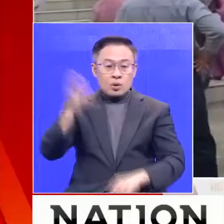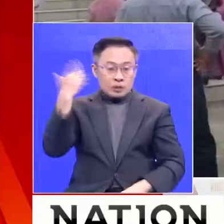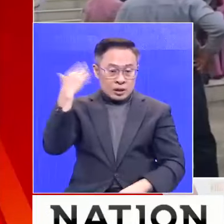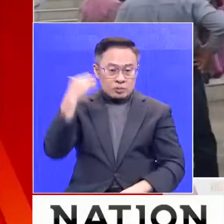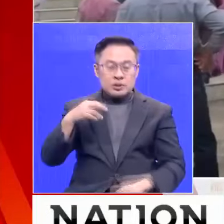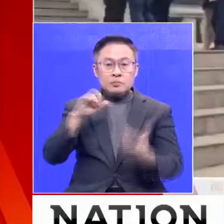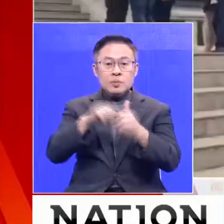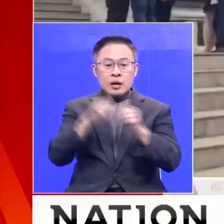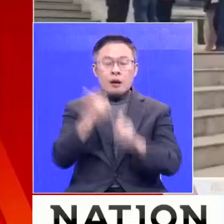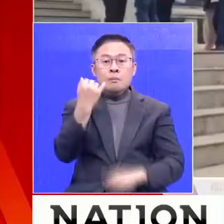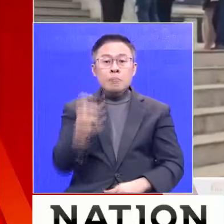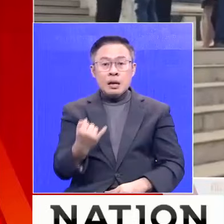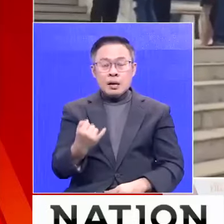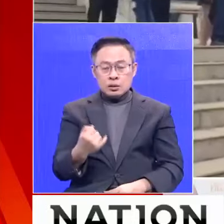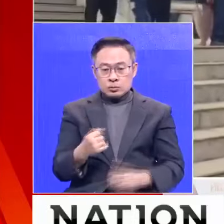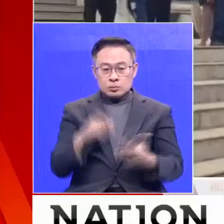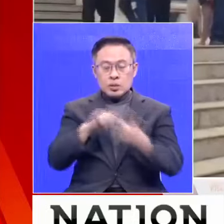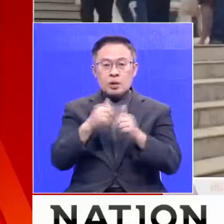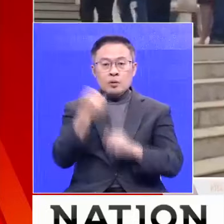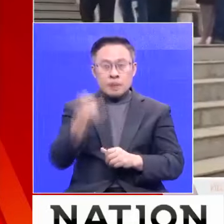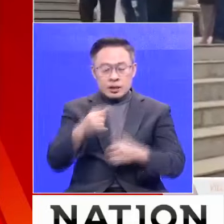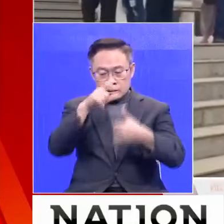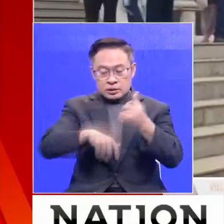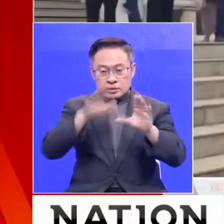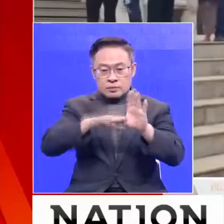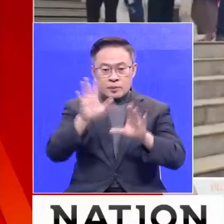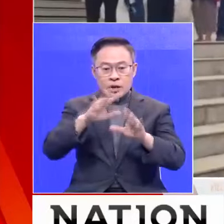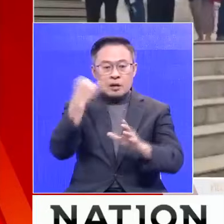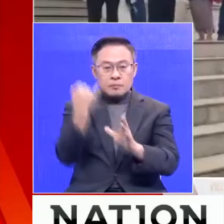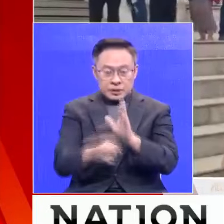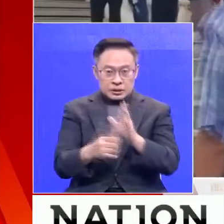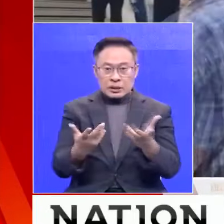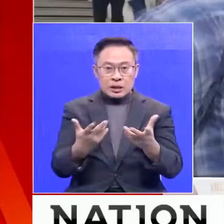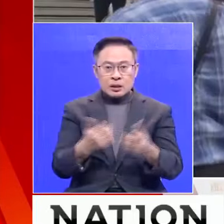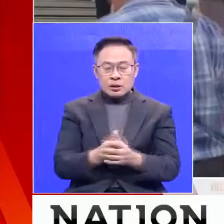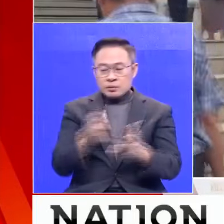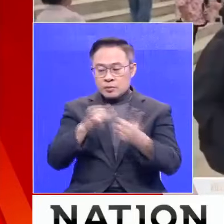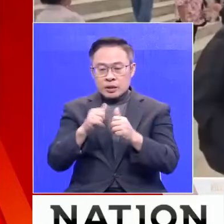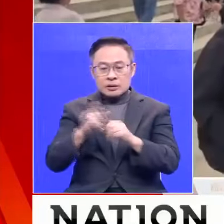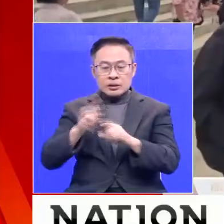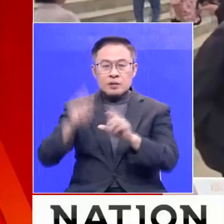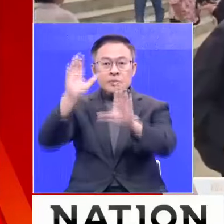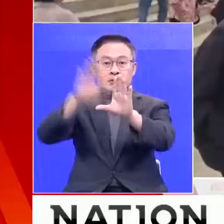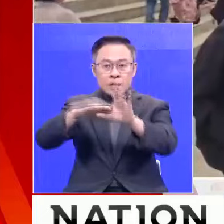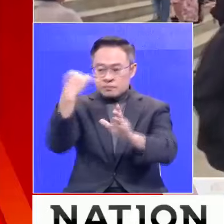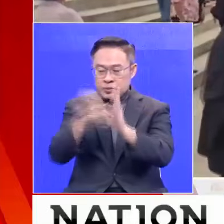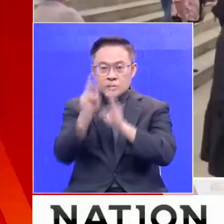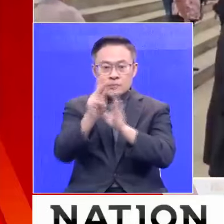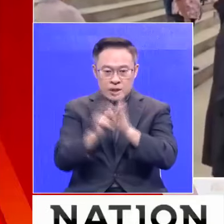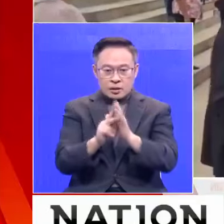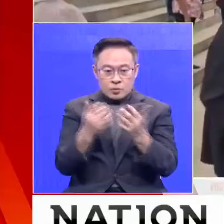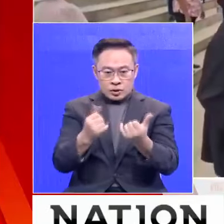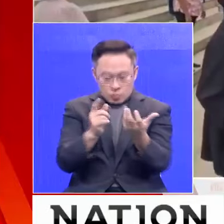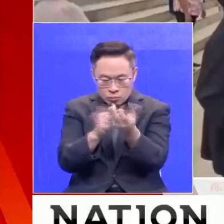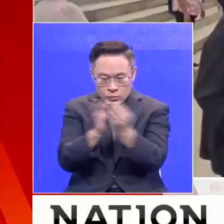แบบรู้แล้วว่าตัวเองไม่มีสิทธิ์ที่จะสมัครรู้แล้วว่าตัวเองมีคดีความอยู่เนี่ยดันไปสมัครเนี่ยเขาไปเจอ9